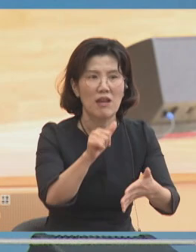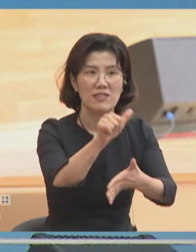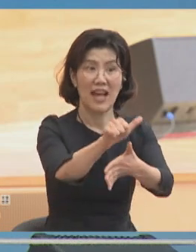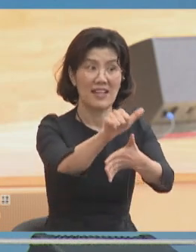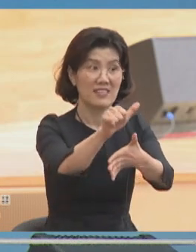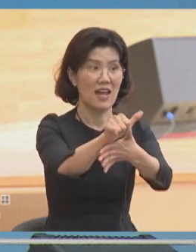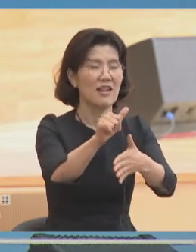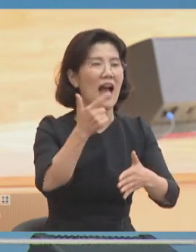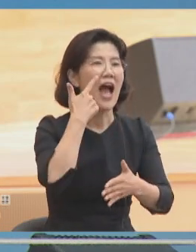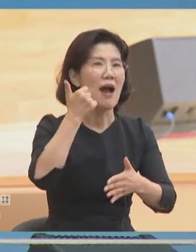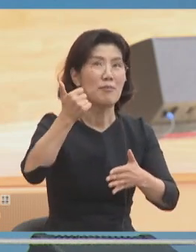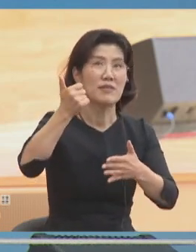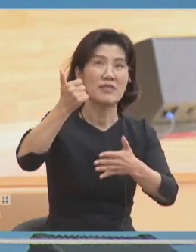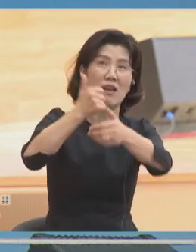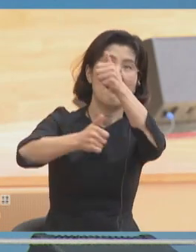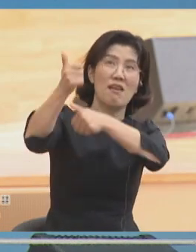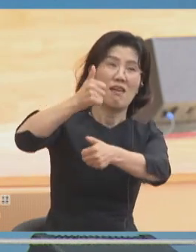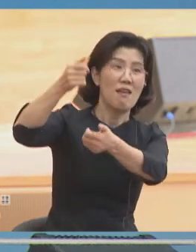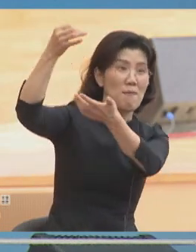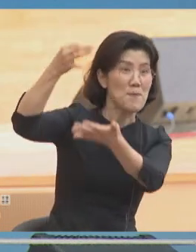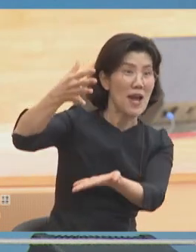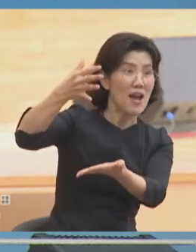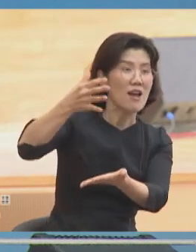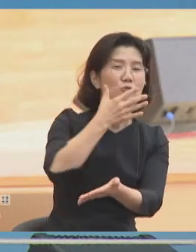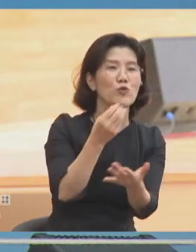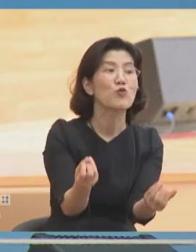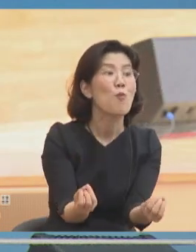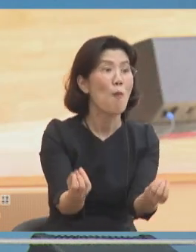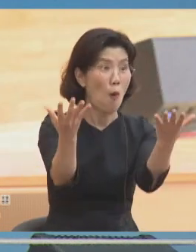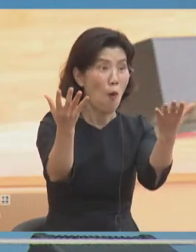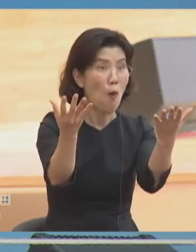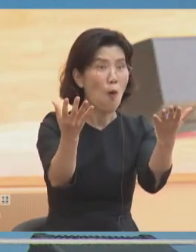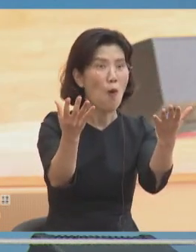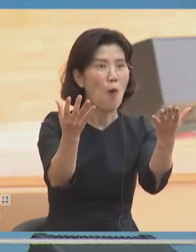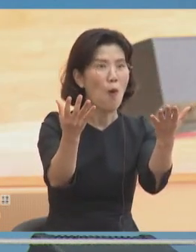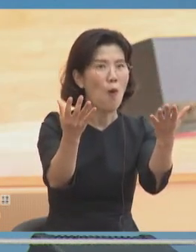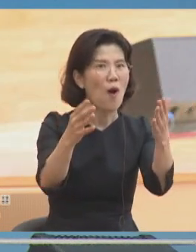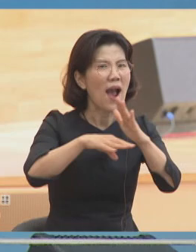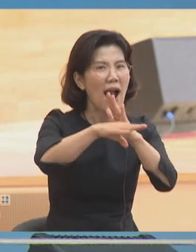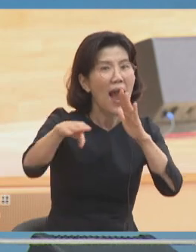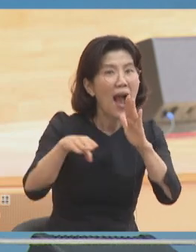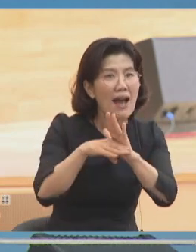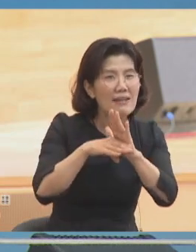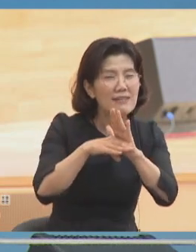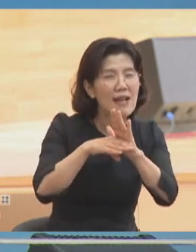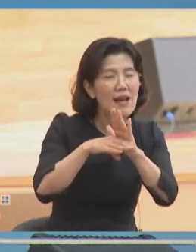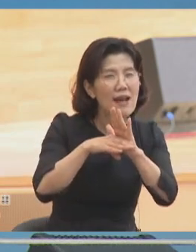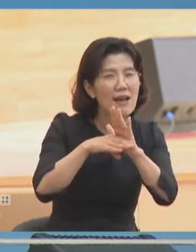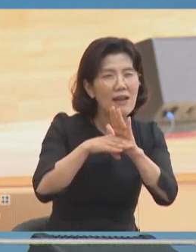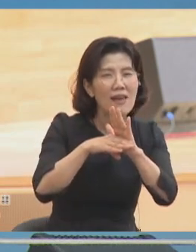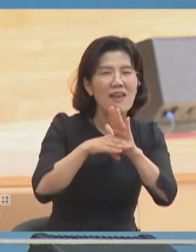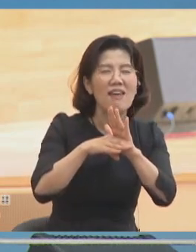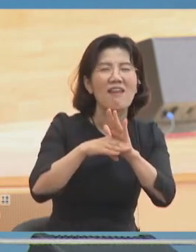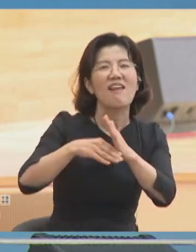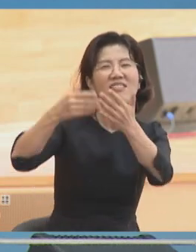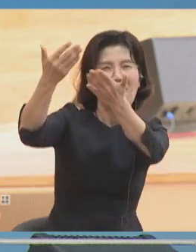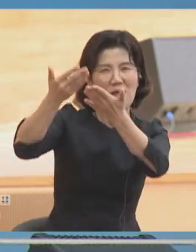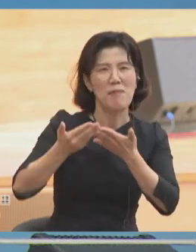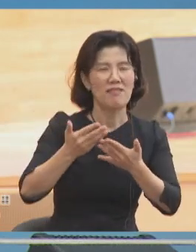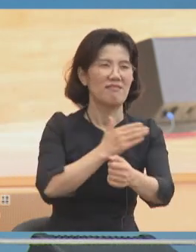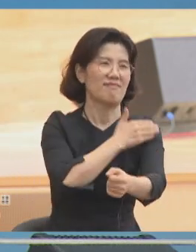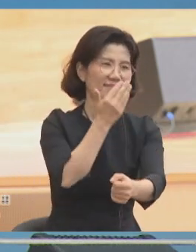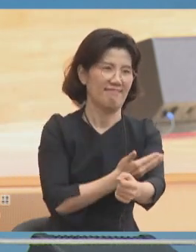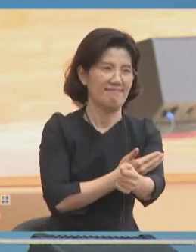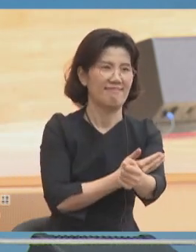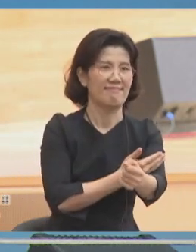아버지의 모든 유업 그다음에 모든 축복 그다음에 가문의 모든 것을 이을 자격이 주어지기 때문에